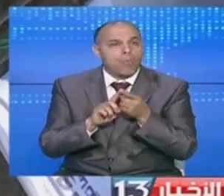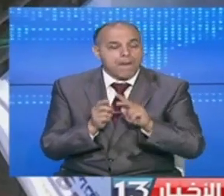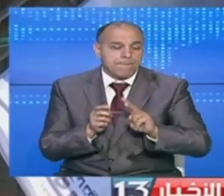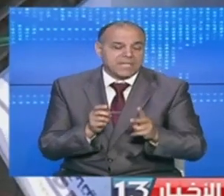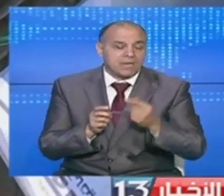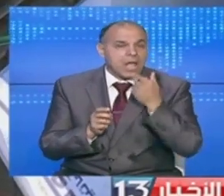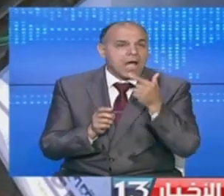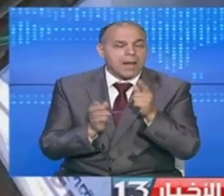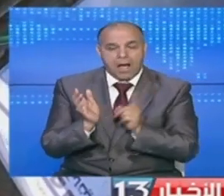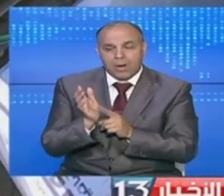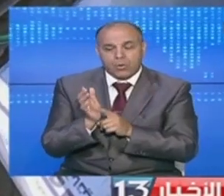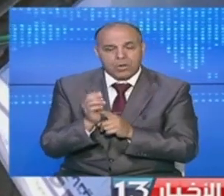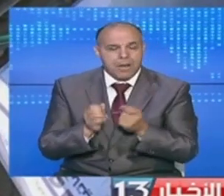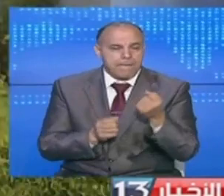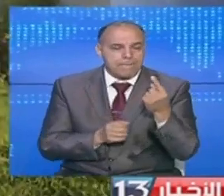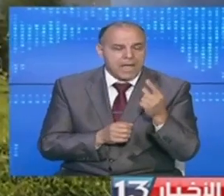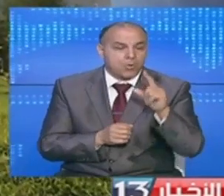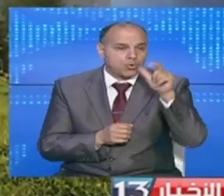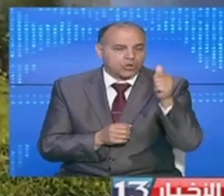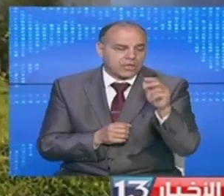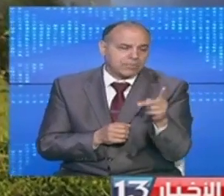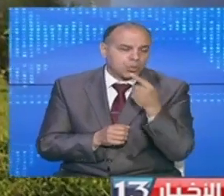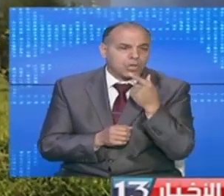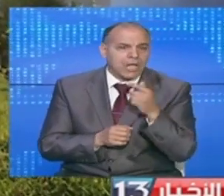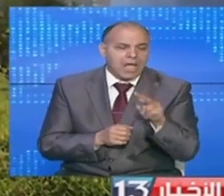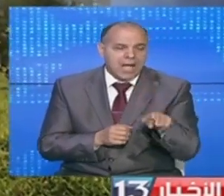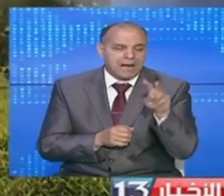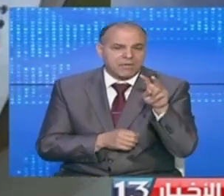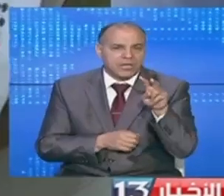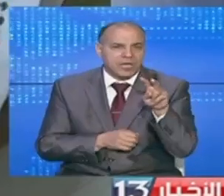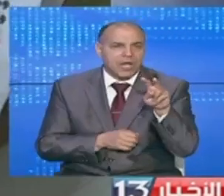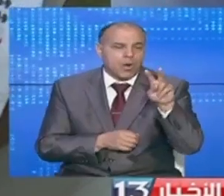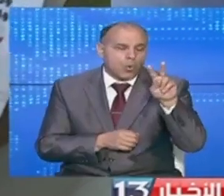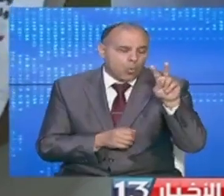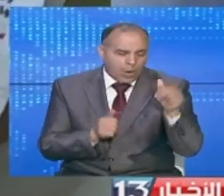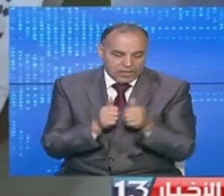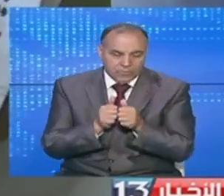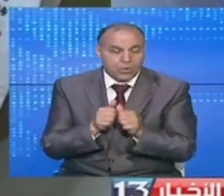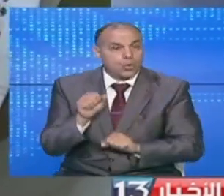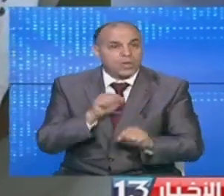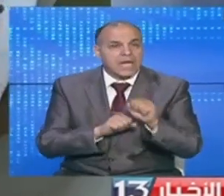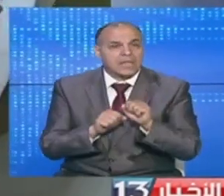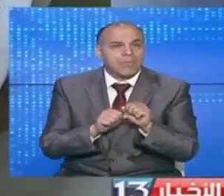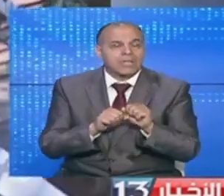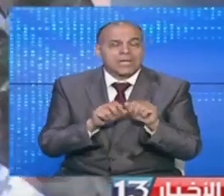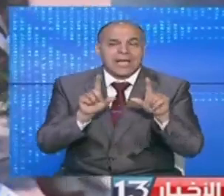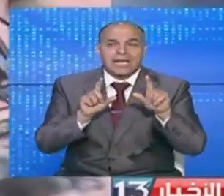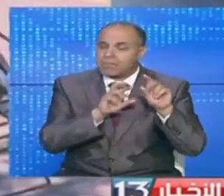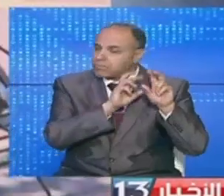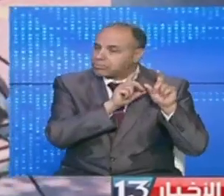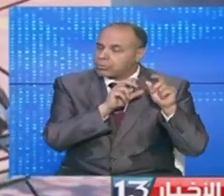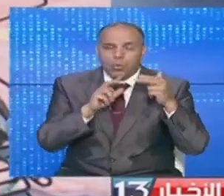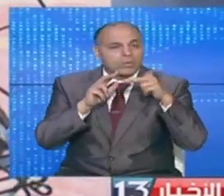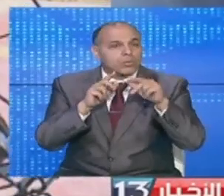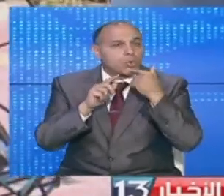بديل للمرسوم عدد 116 لسنة 2011 ينظم قطاع الإعلام السمعي